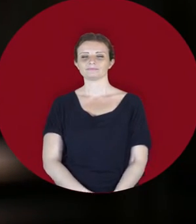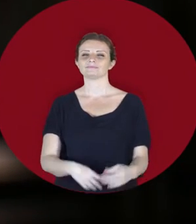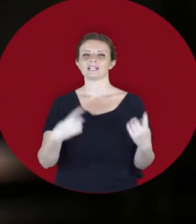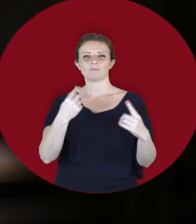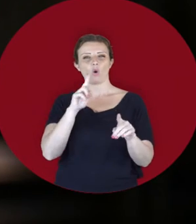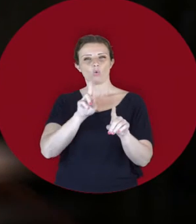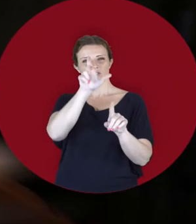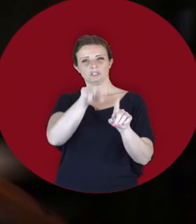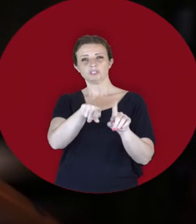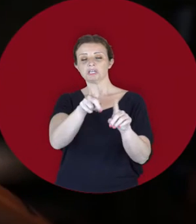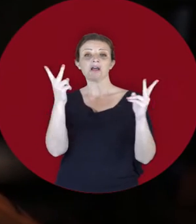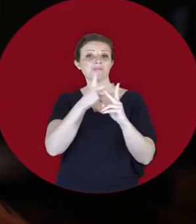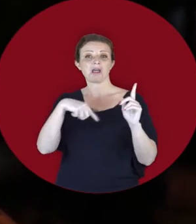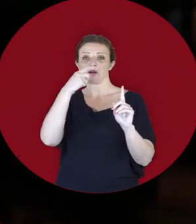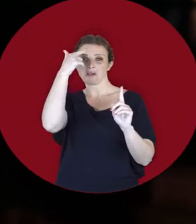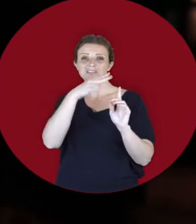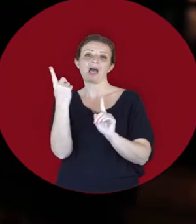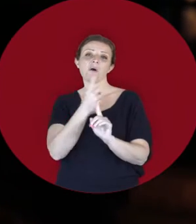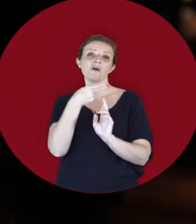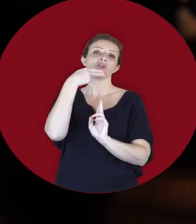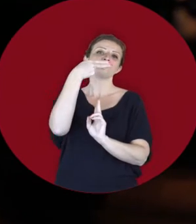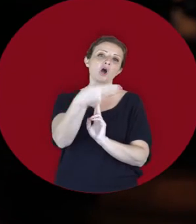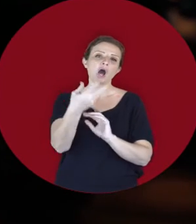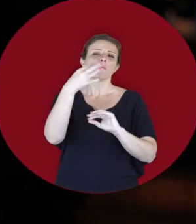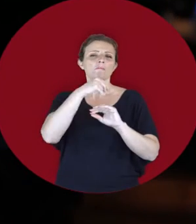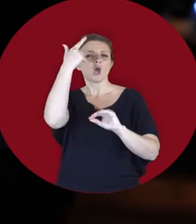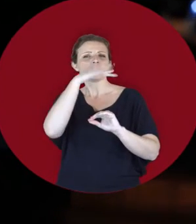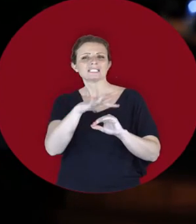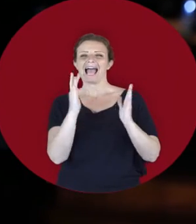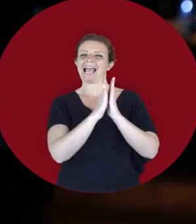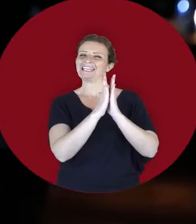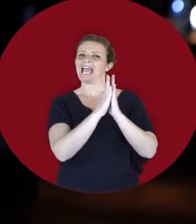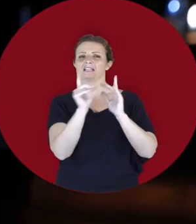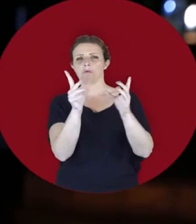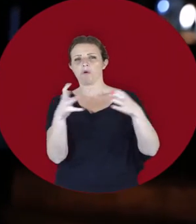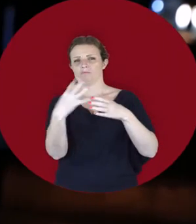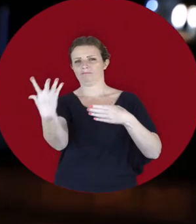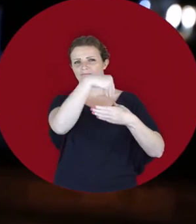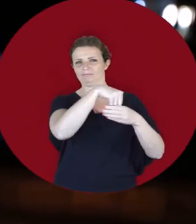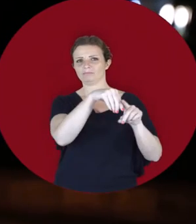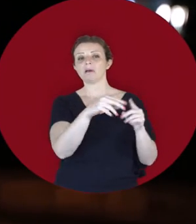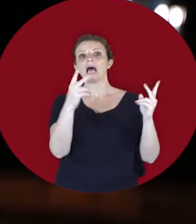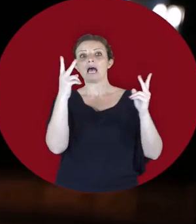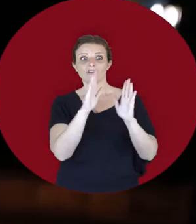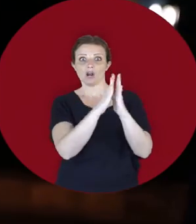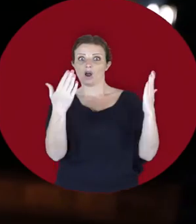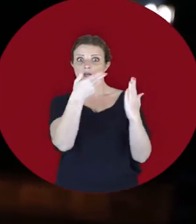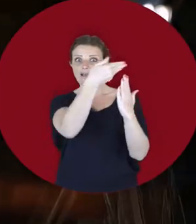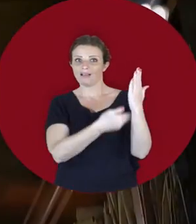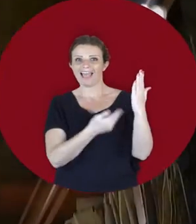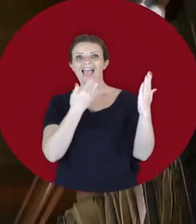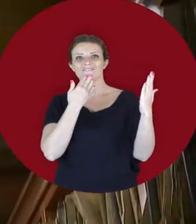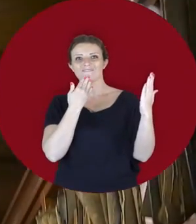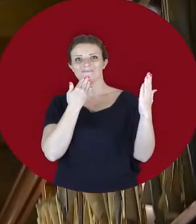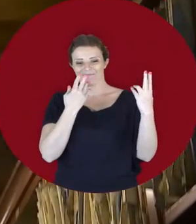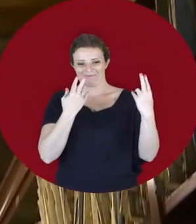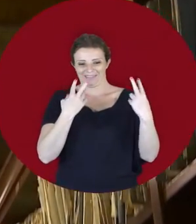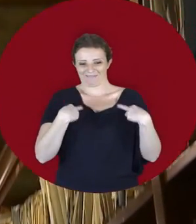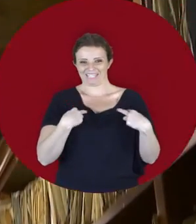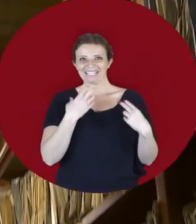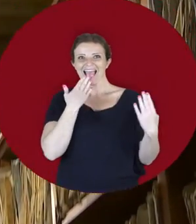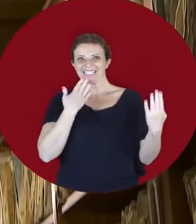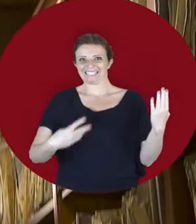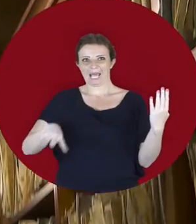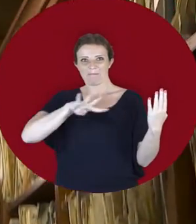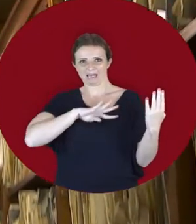Di questo scrivano conosciamo solo il nome e la sua appartenenza alla chiesa locale, ma il codice con la Vita di San Martino, che ancora oggi è